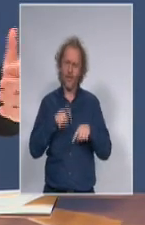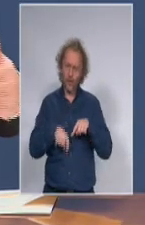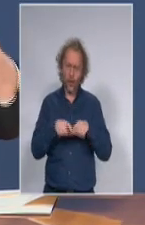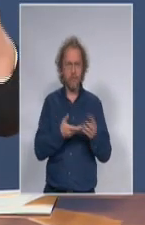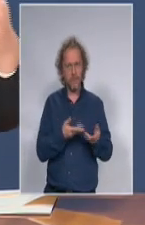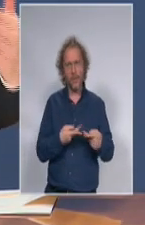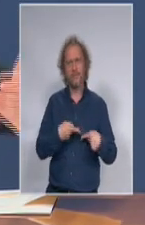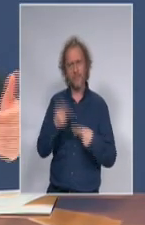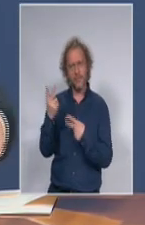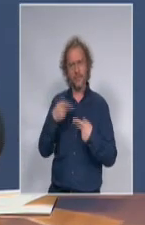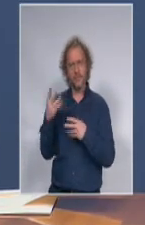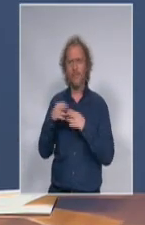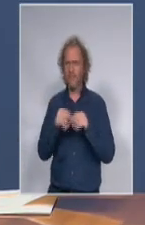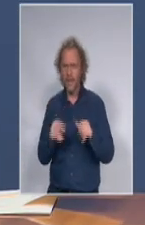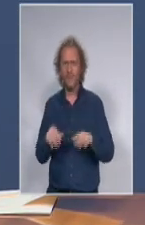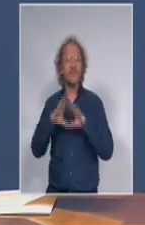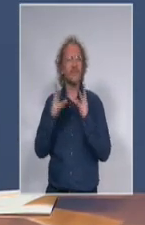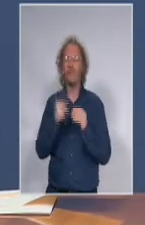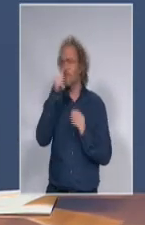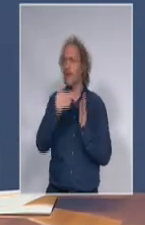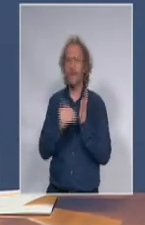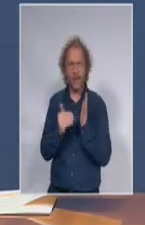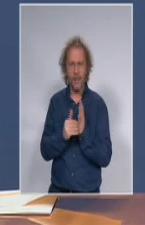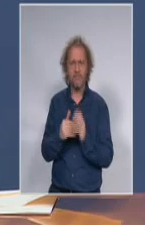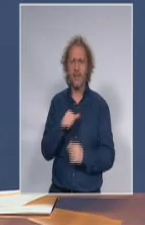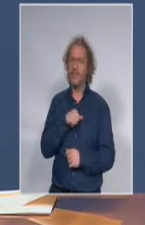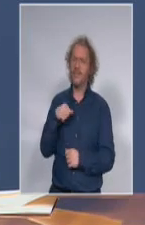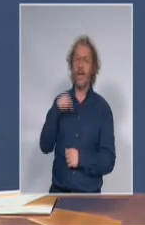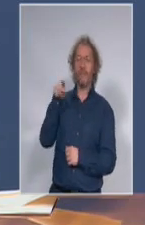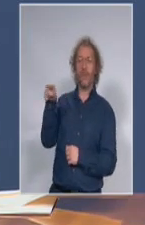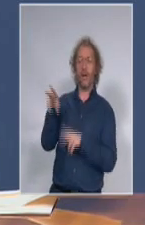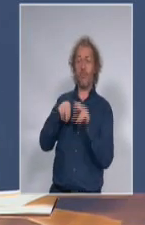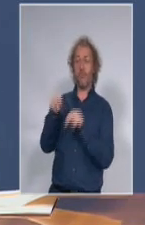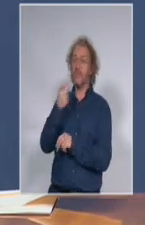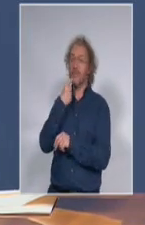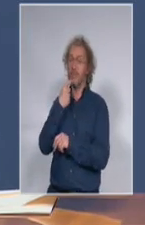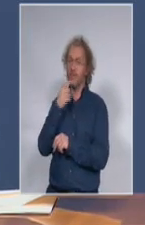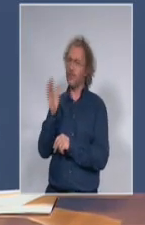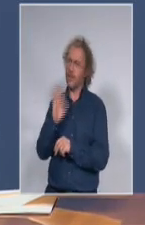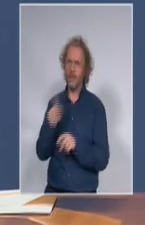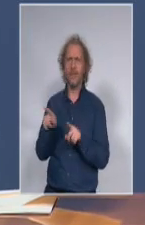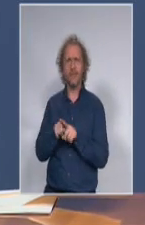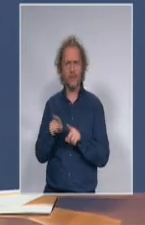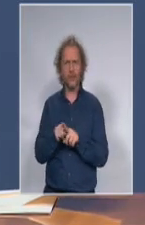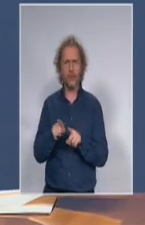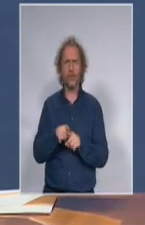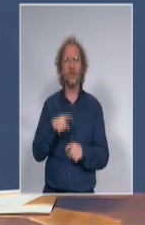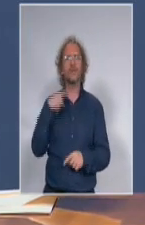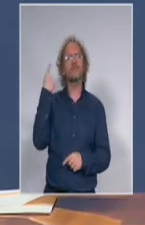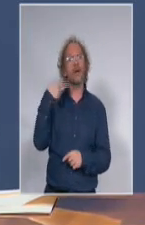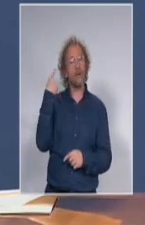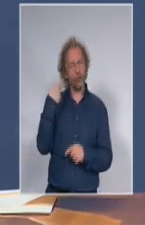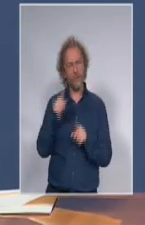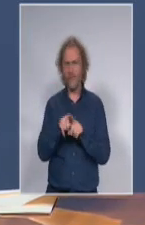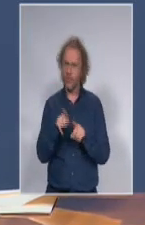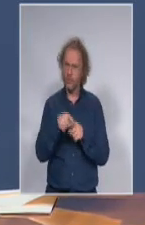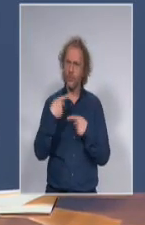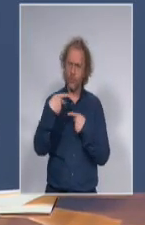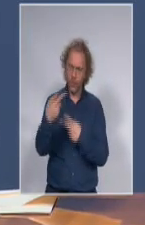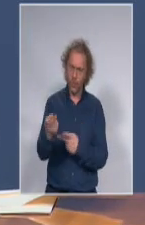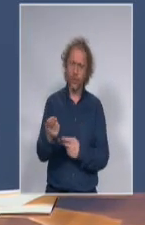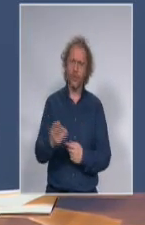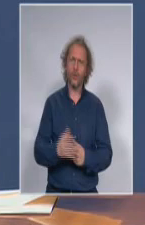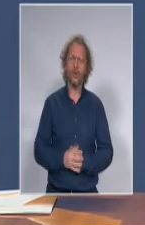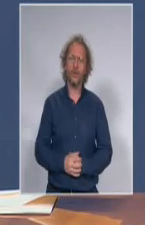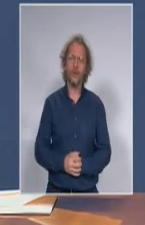brašna do svega druga, ali ne samo Republici Srpskoj, već i Sarajevu, dakle, federaciji. Samo da